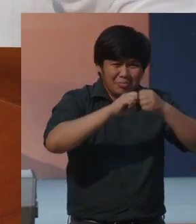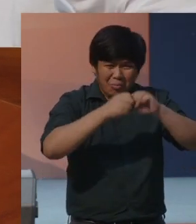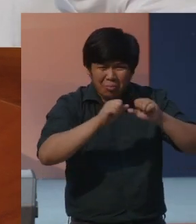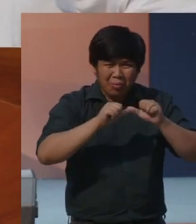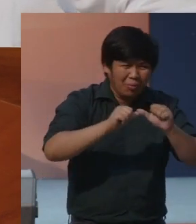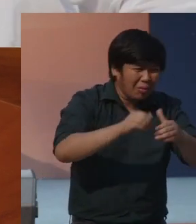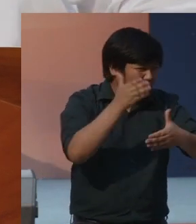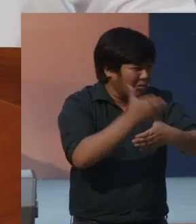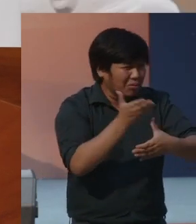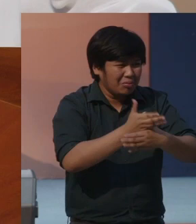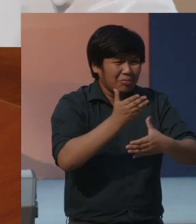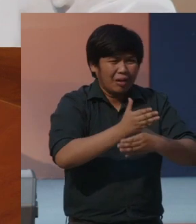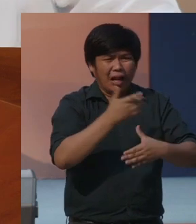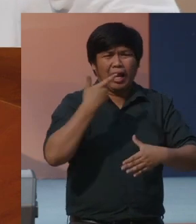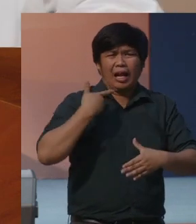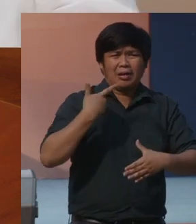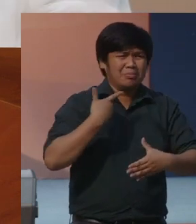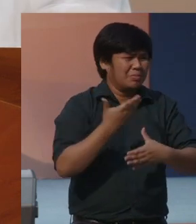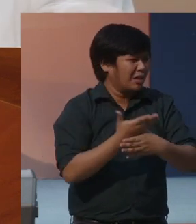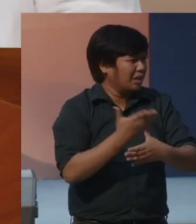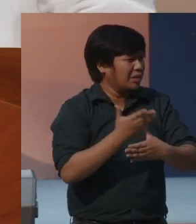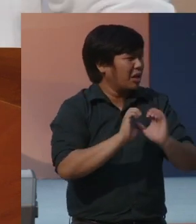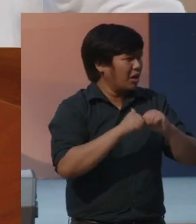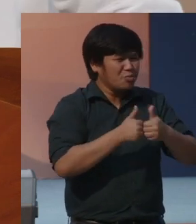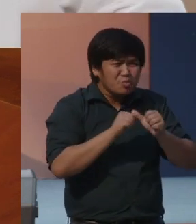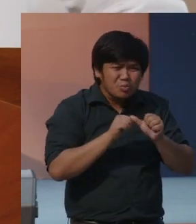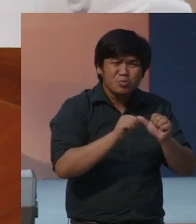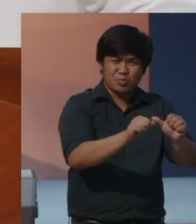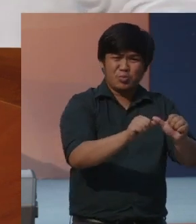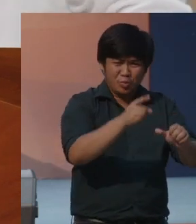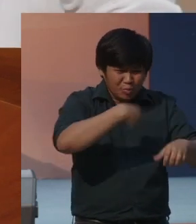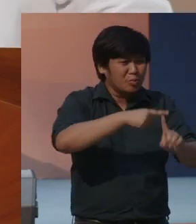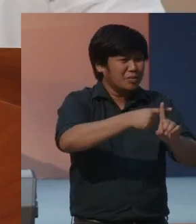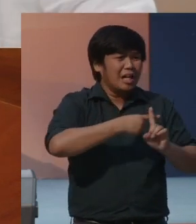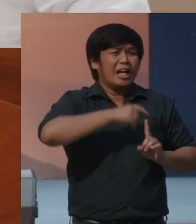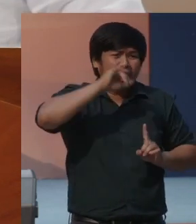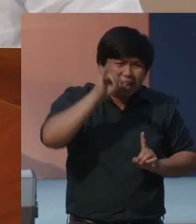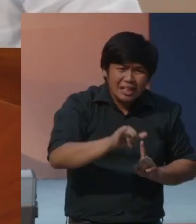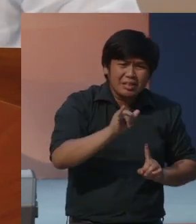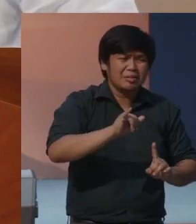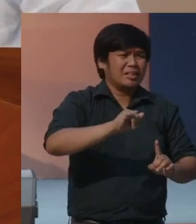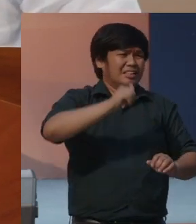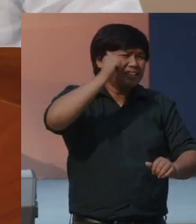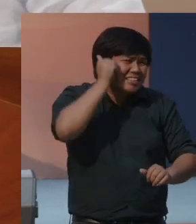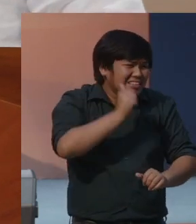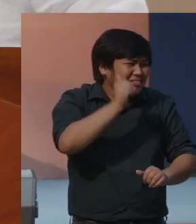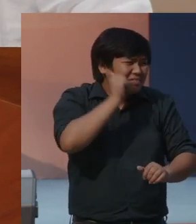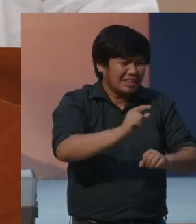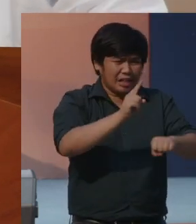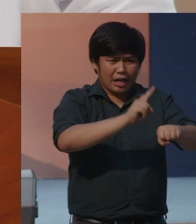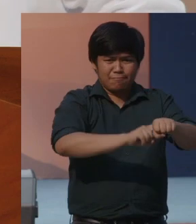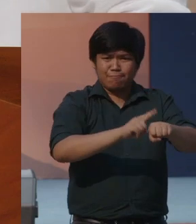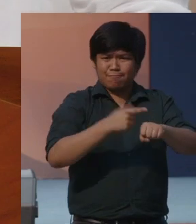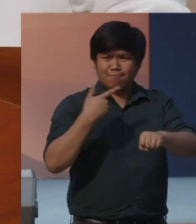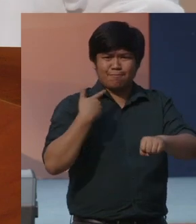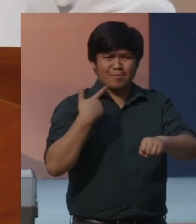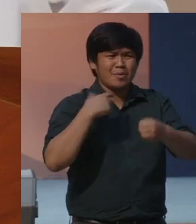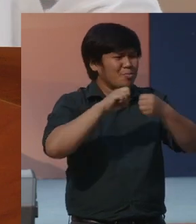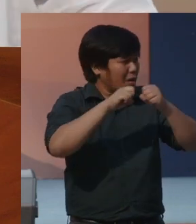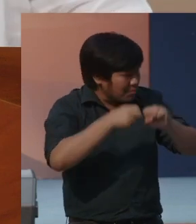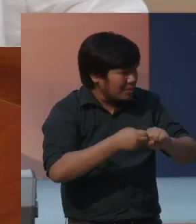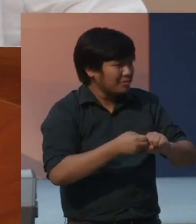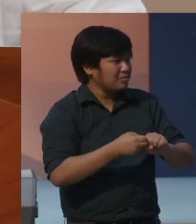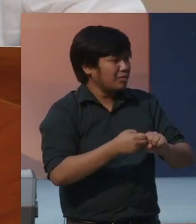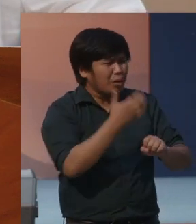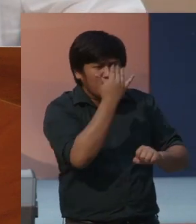palagi tayong pigil. Kahit alam natin na tayo ligtas na, palagi tayong pigil sa ating pag-unlad sa ating buhay